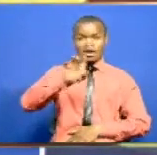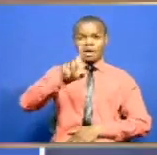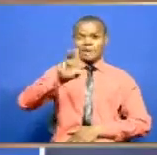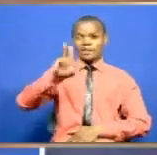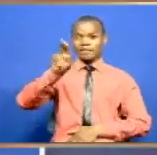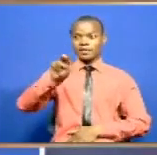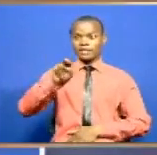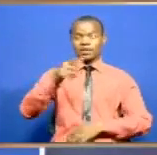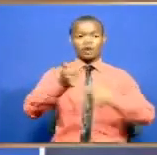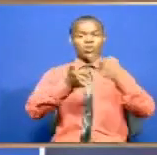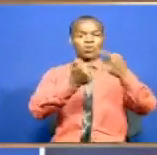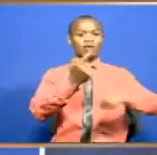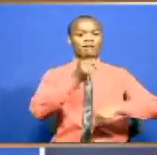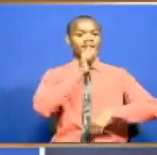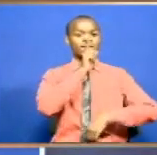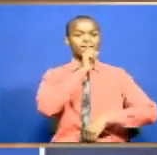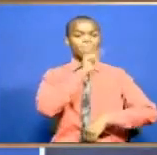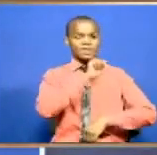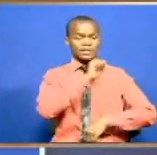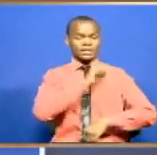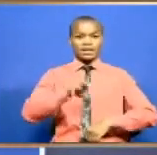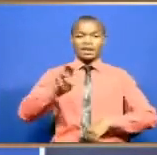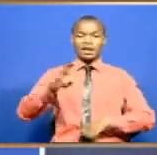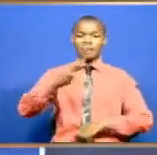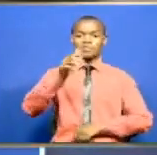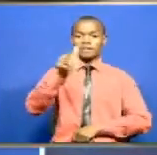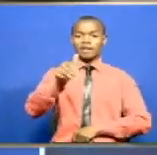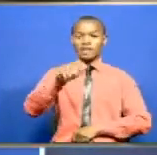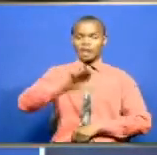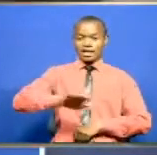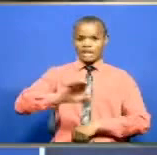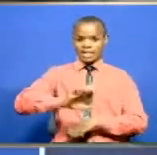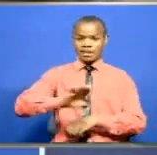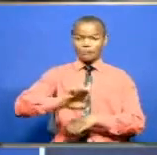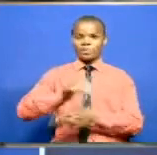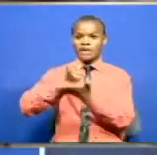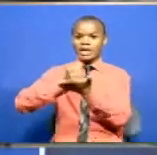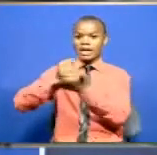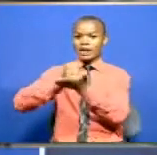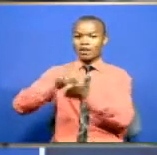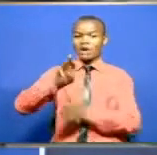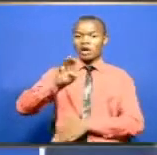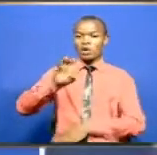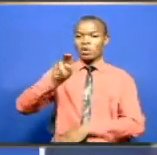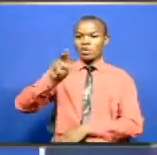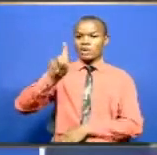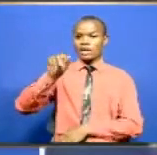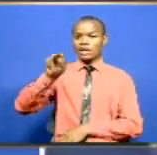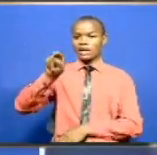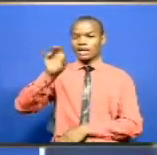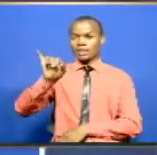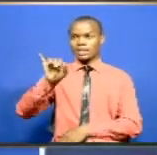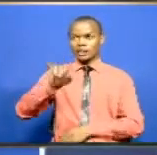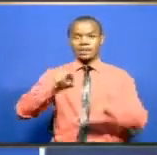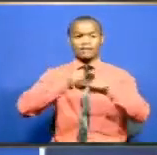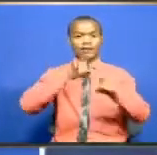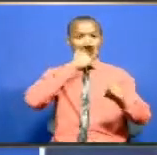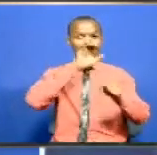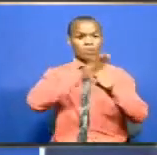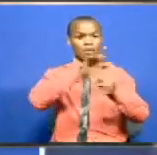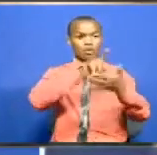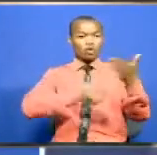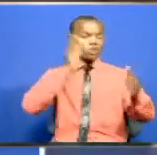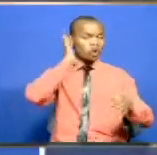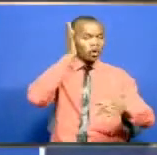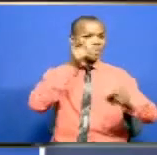ambaye alishinda uchaguzi mdogo wa kiti cha mwakilishi wa wadi ya Kahawa Wendani kwa kura 823 ameahidi kuendeleza kazi ya